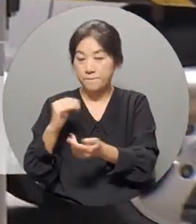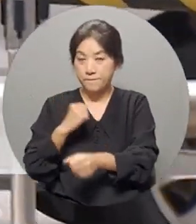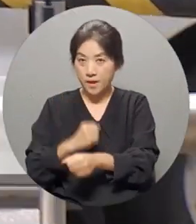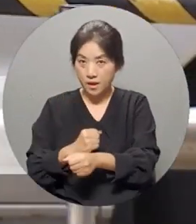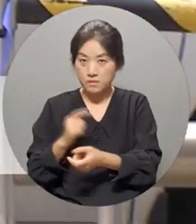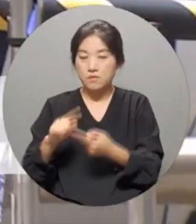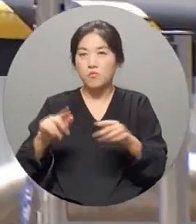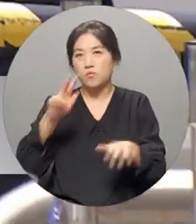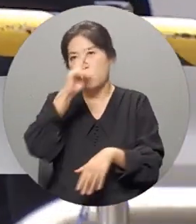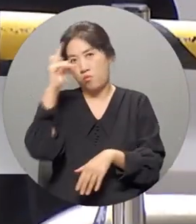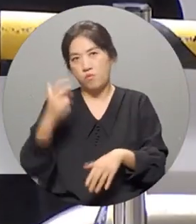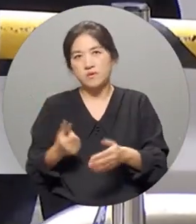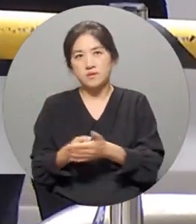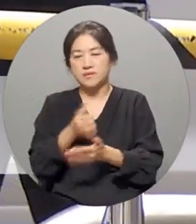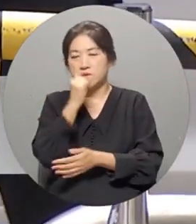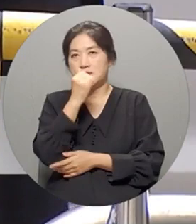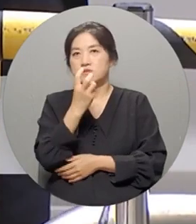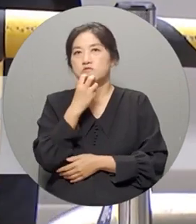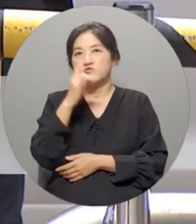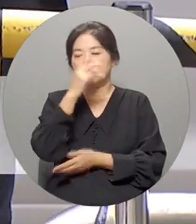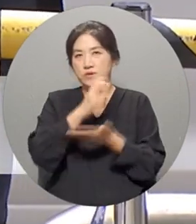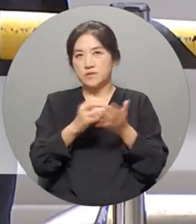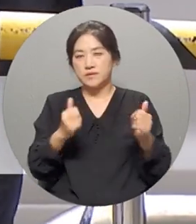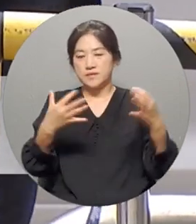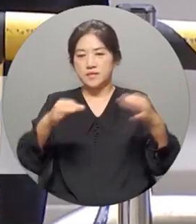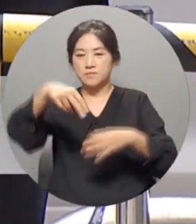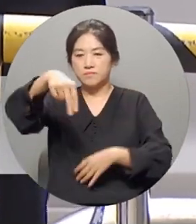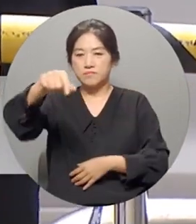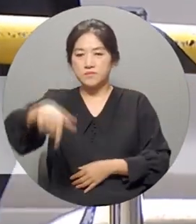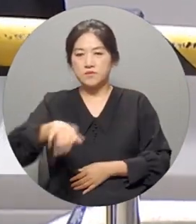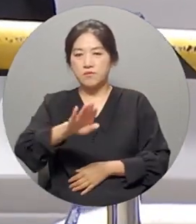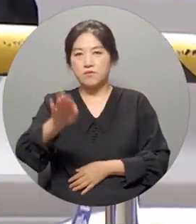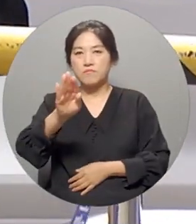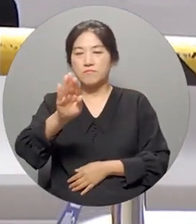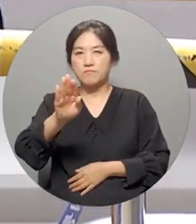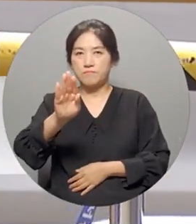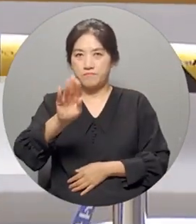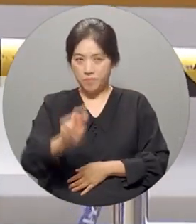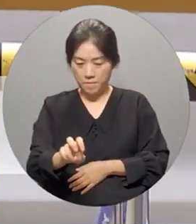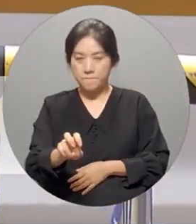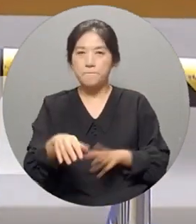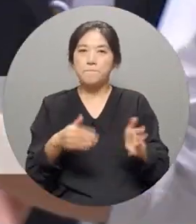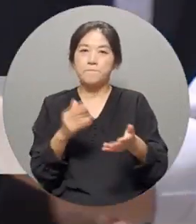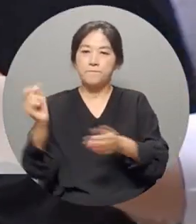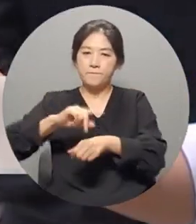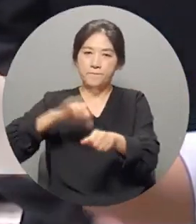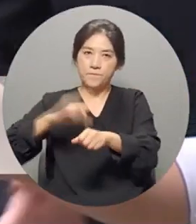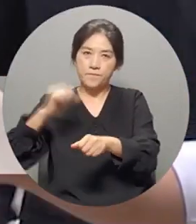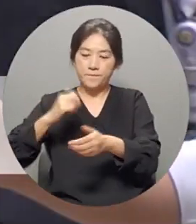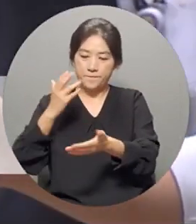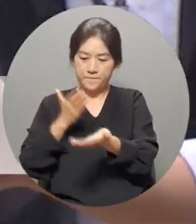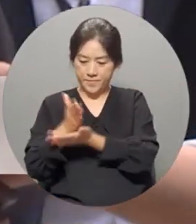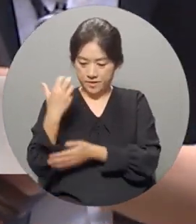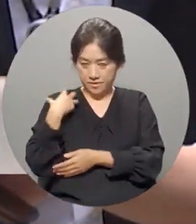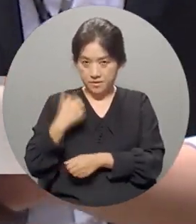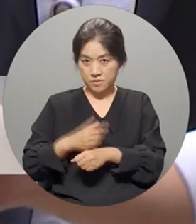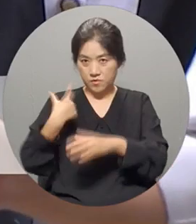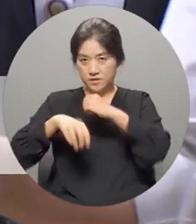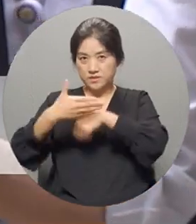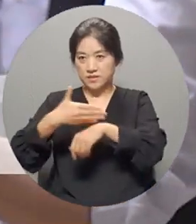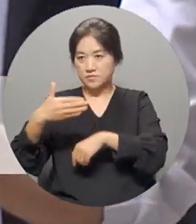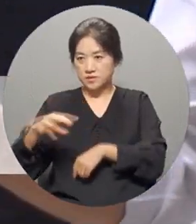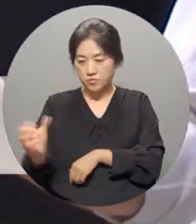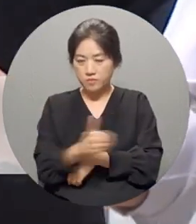결정됩니다 서울중앙지법 김석범 영장전담 부장판사는 오늘 오전 9시 45분 쯤부터